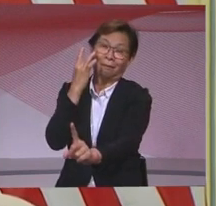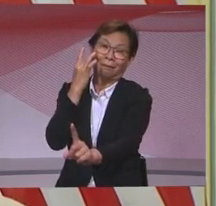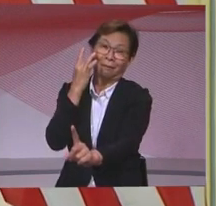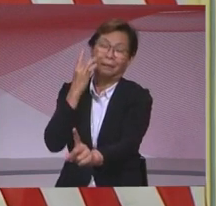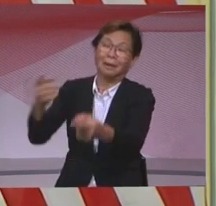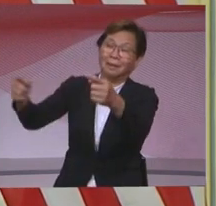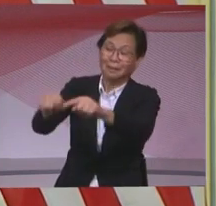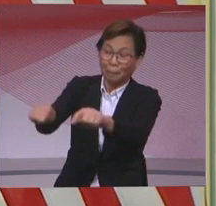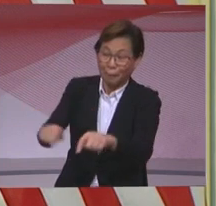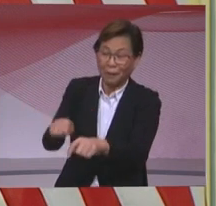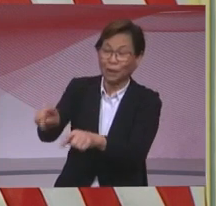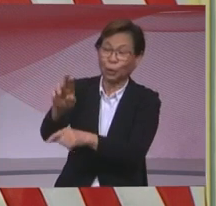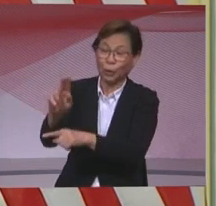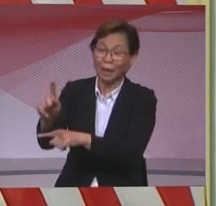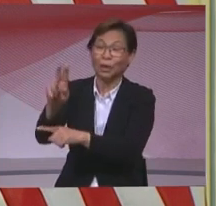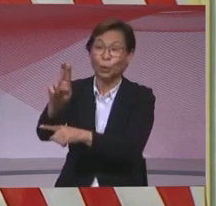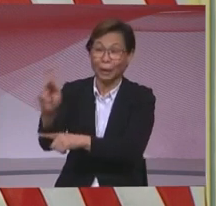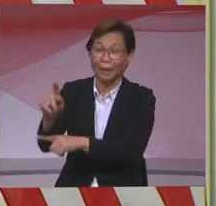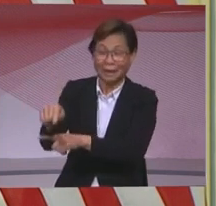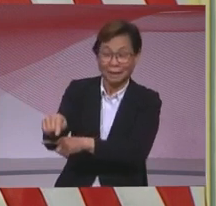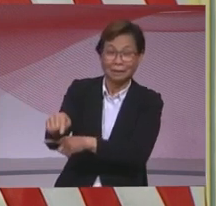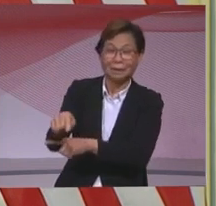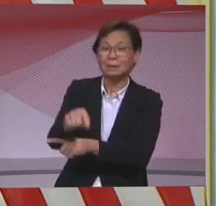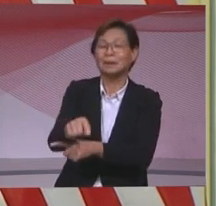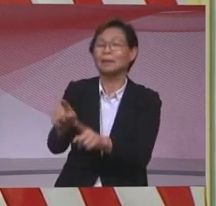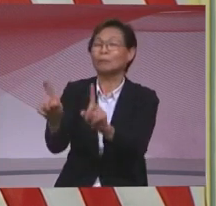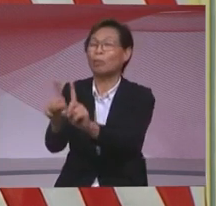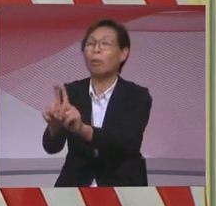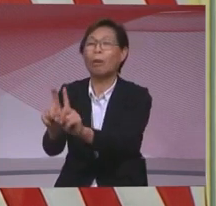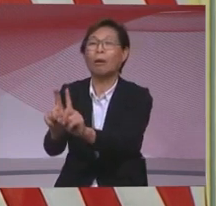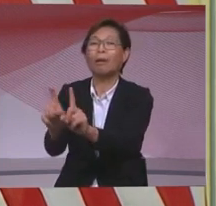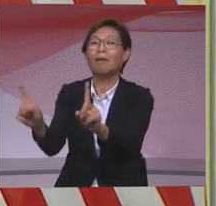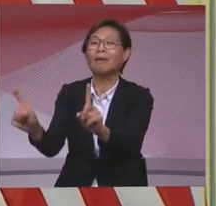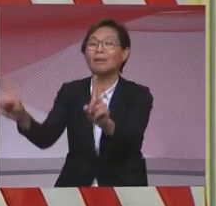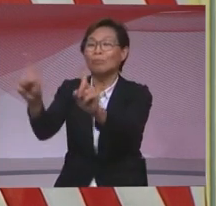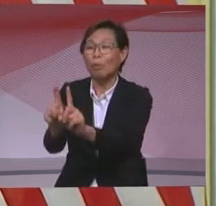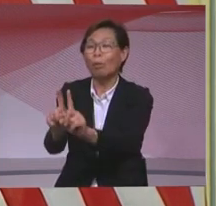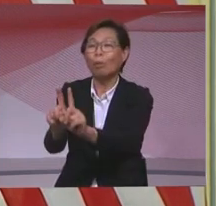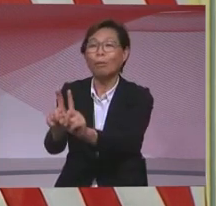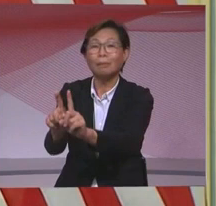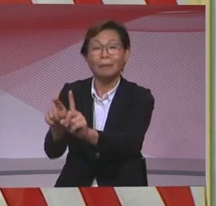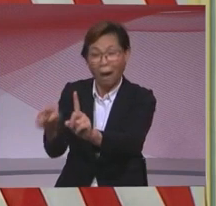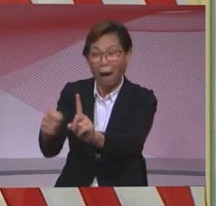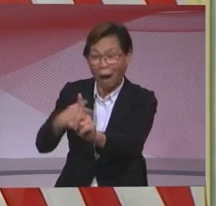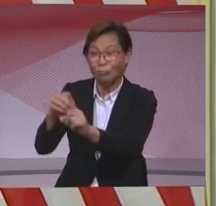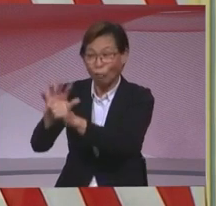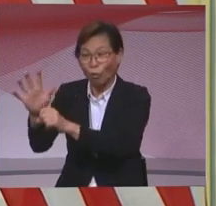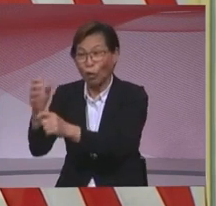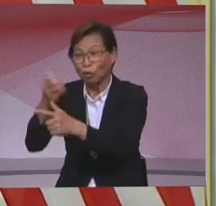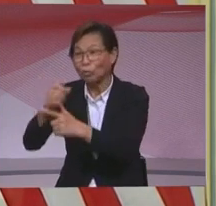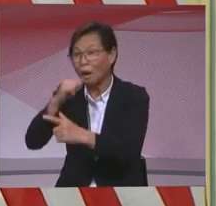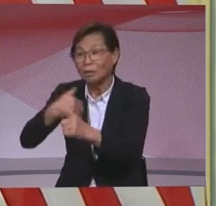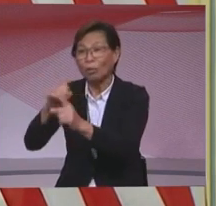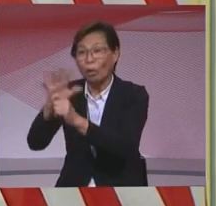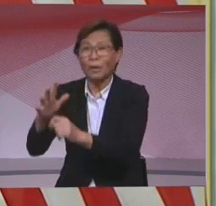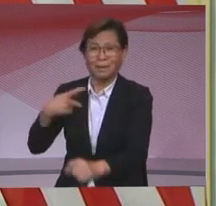tempat dia datang tadi. Kalau dia daripada UK, kita tak tahu siapa dia bertemu. Adakah orang yang dia bertemu tadi COVID positif atau tidak? Kita